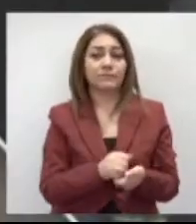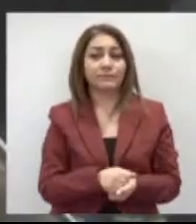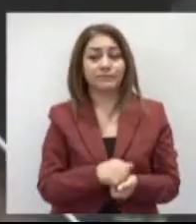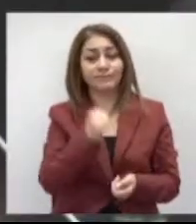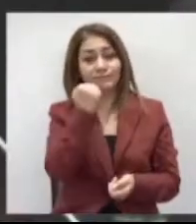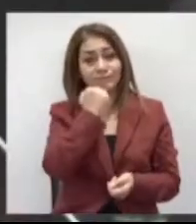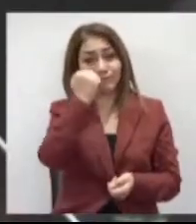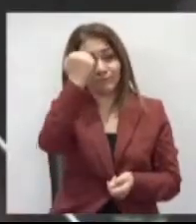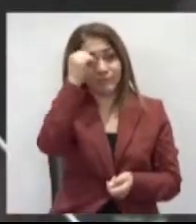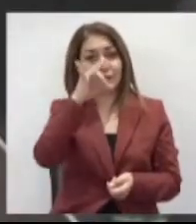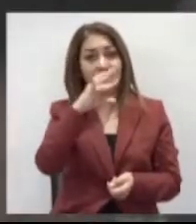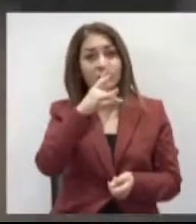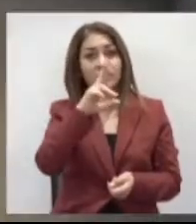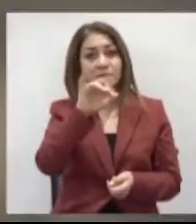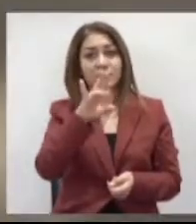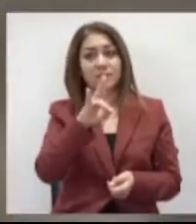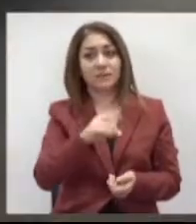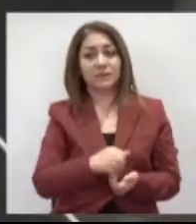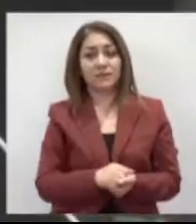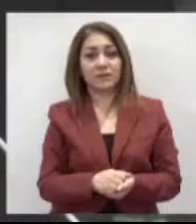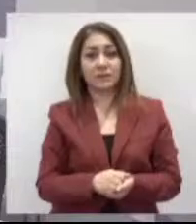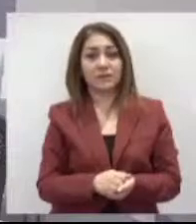Շնորհակալություն, պարոն Իոնեսյան։